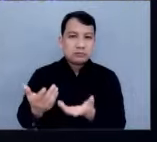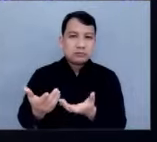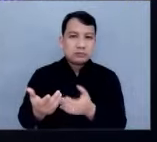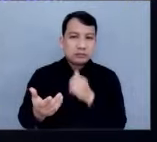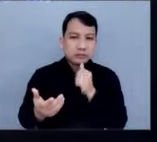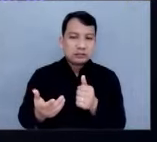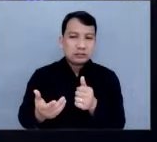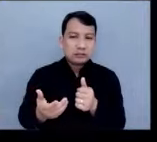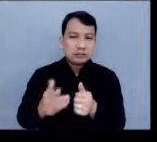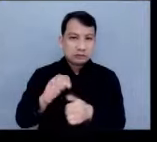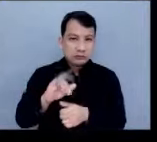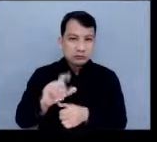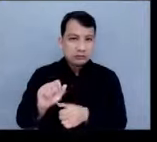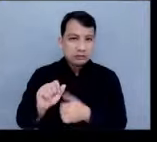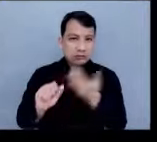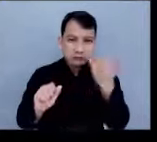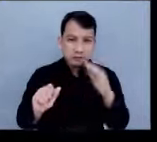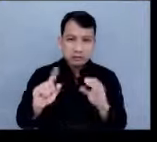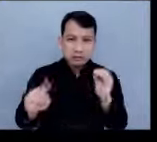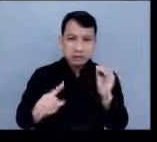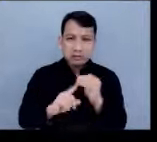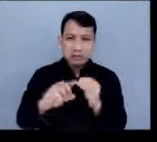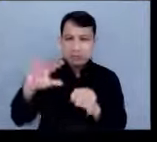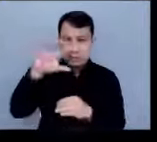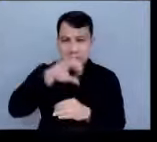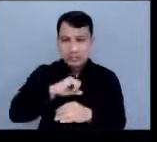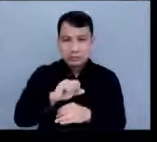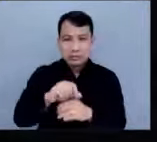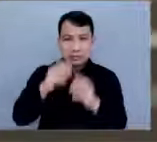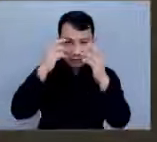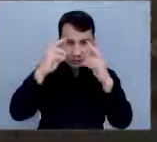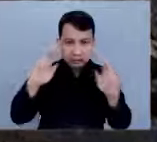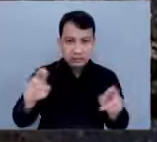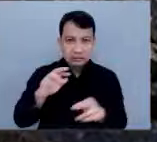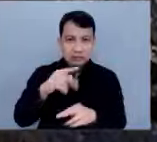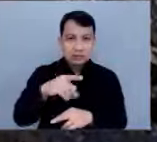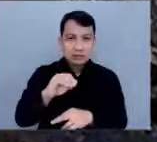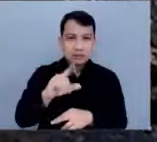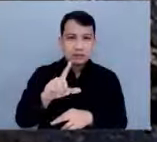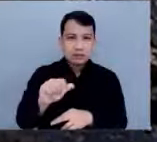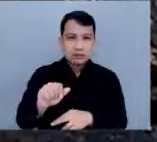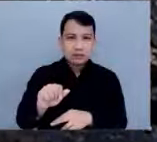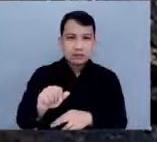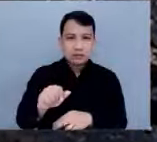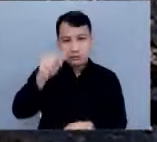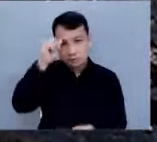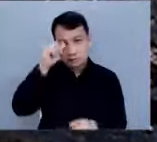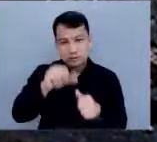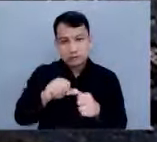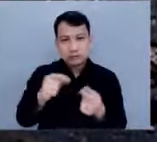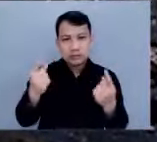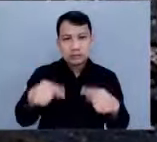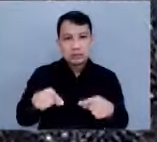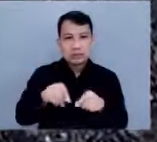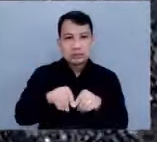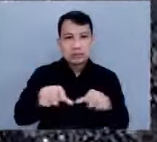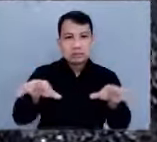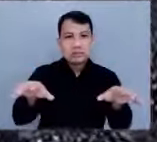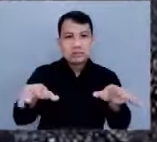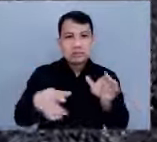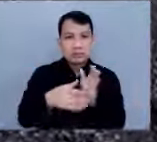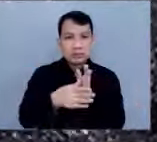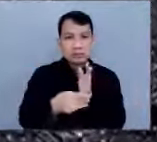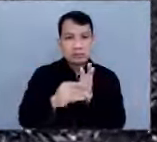or intentionally. Duda naman dito ang alkalde ng Pola. Matatanda ang nagkaroon ng malawakang oil spill